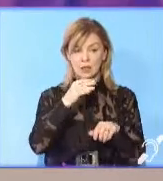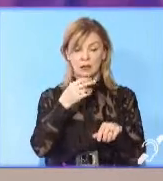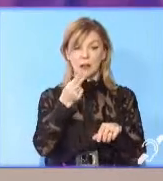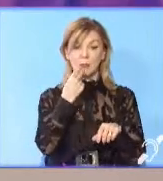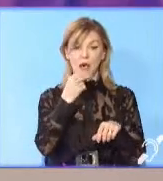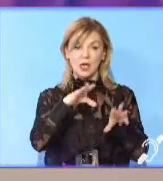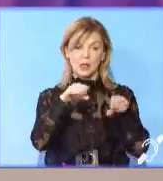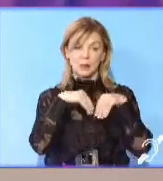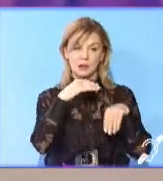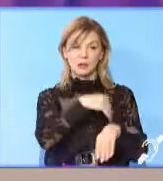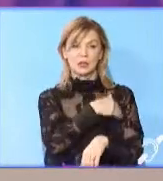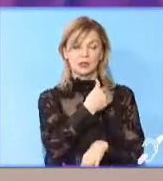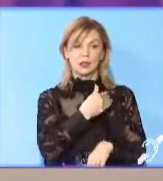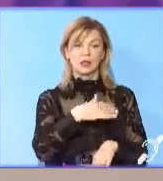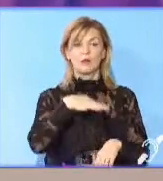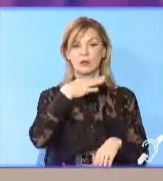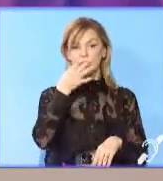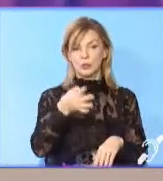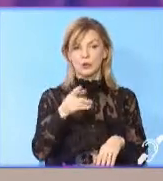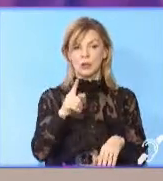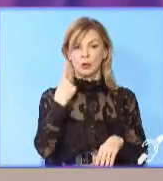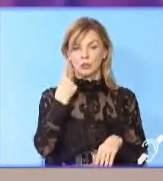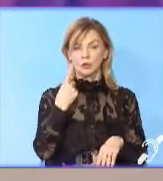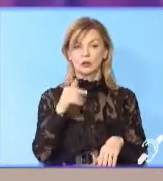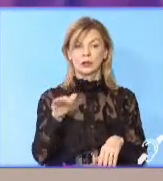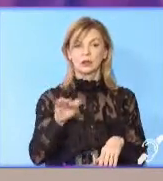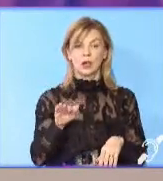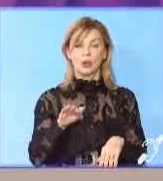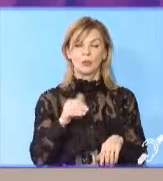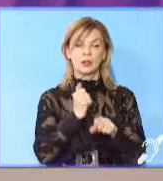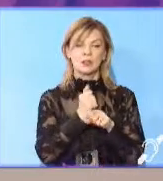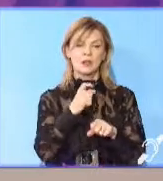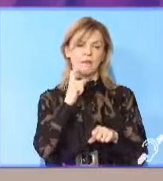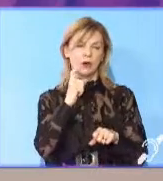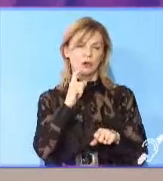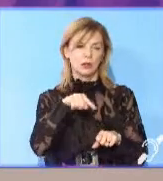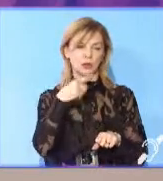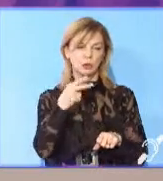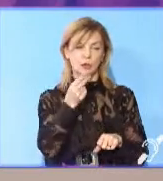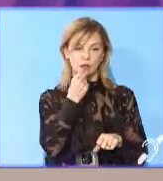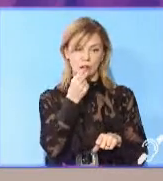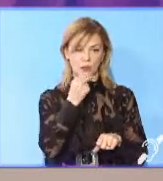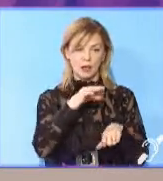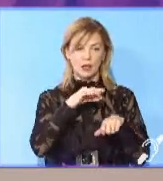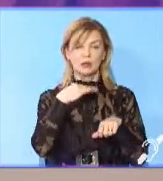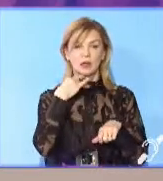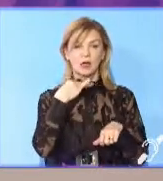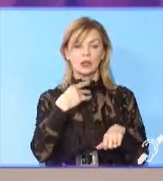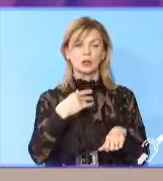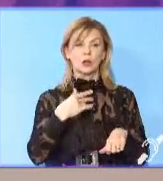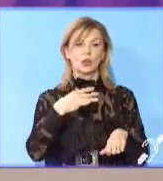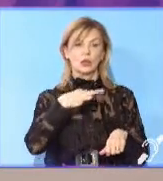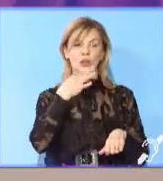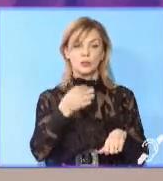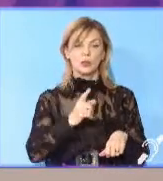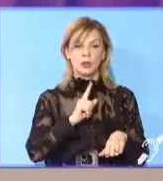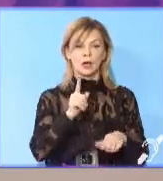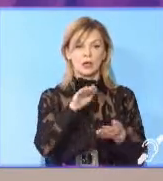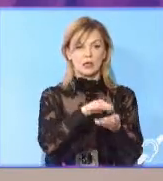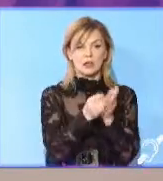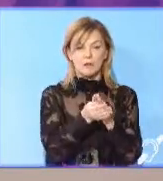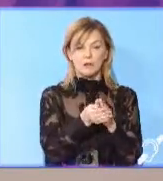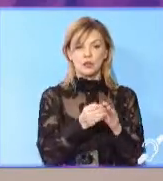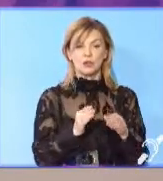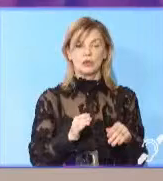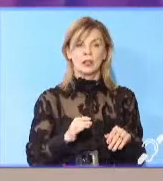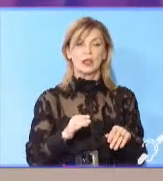primită de elevi. Oamenii susțin și că unora dintre copii li s-a făcut rău după ce au mâncat. Conducerea școlii spune însă că sandvișurile